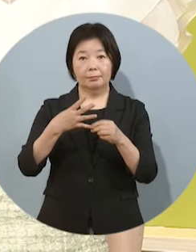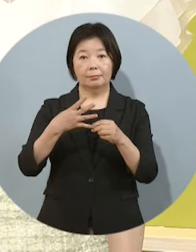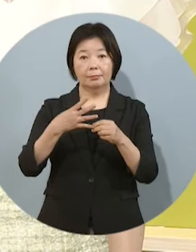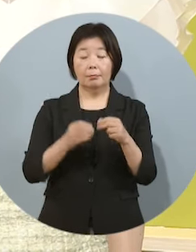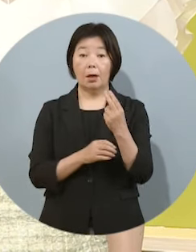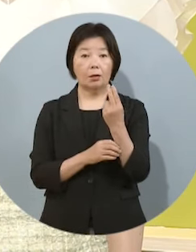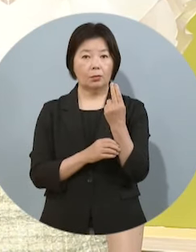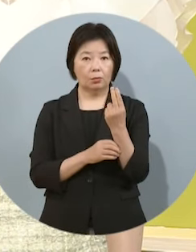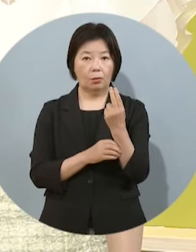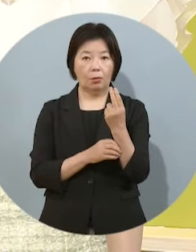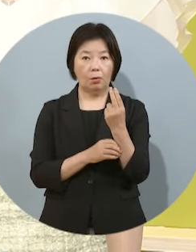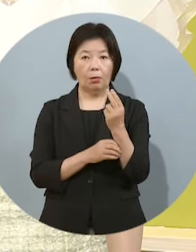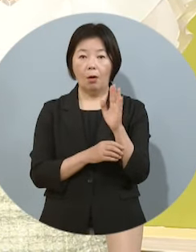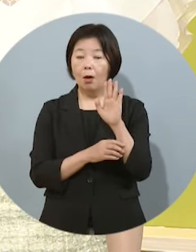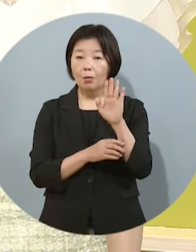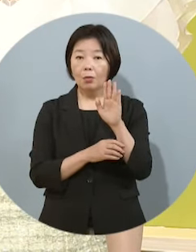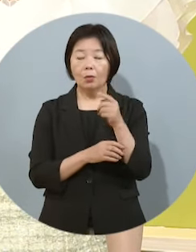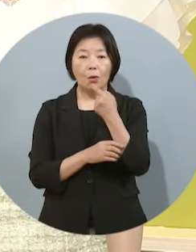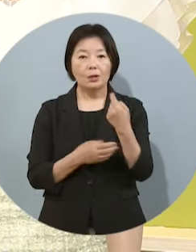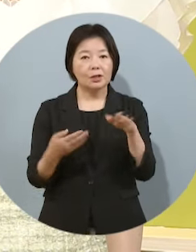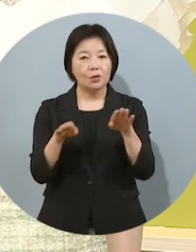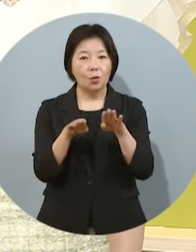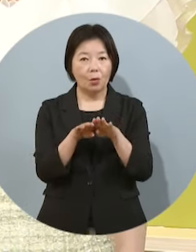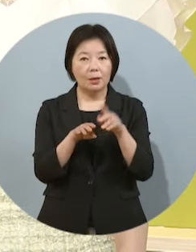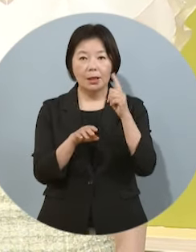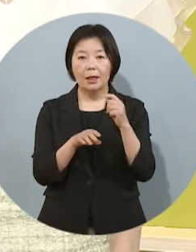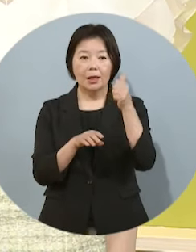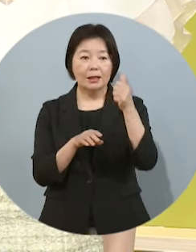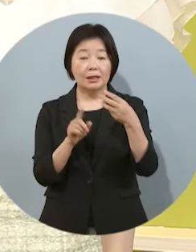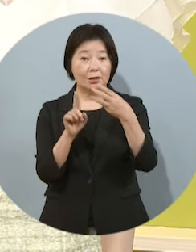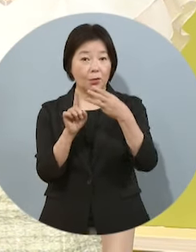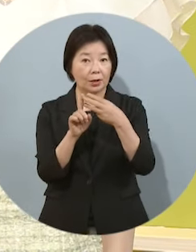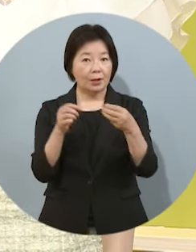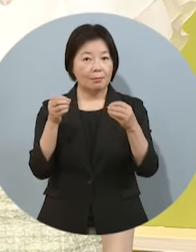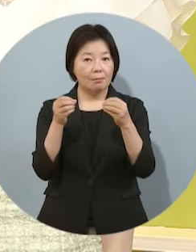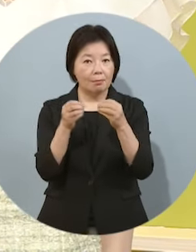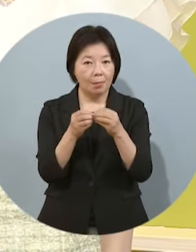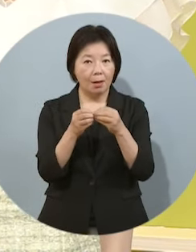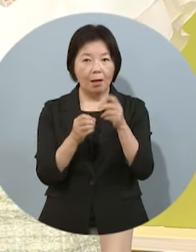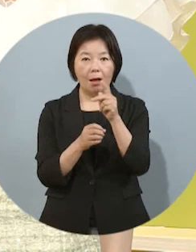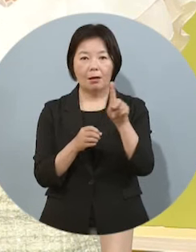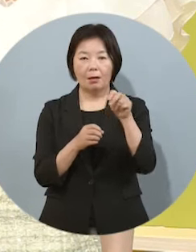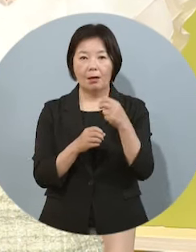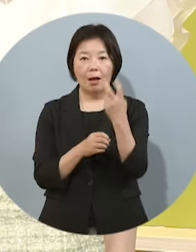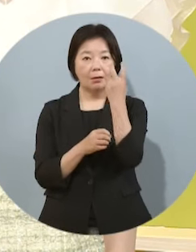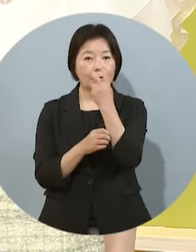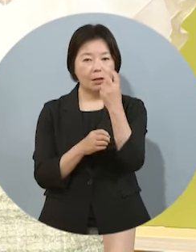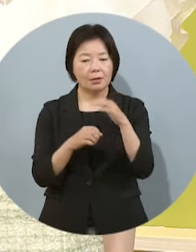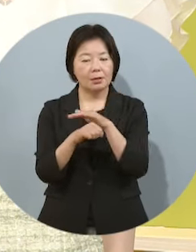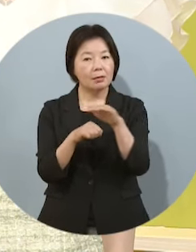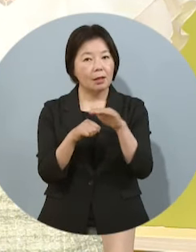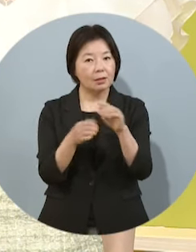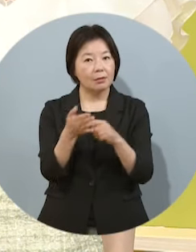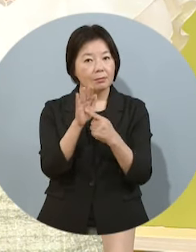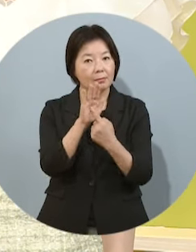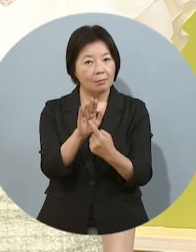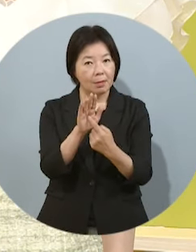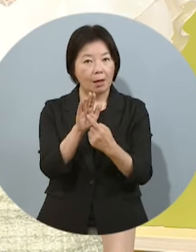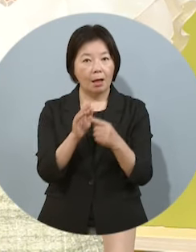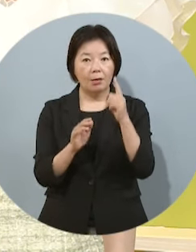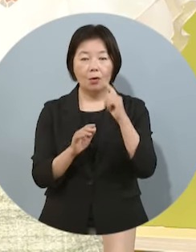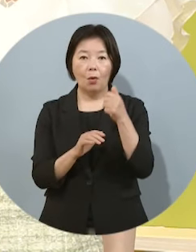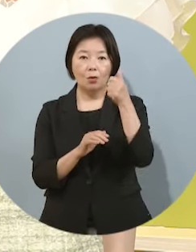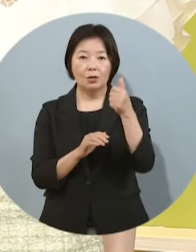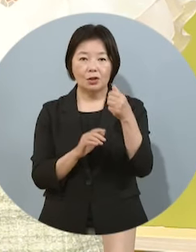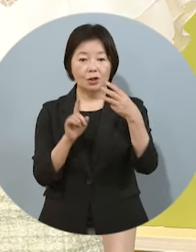都は今度の日曜日の父の日に合わせて、がん検診の大切さを伝える父の日キャンペーンを実